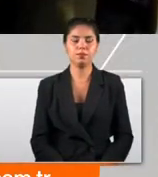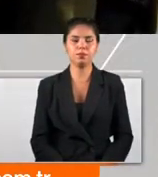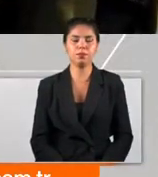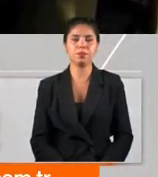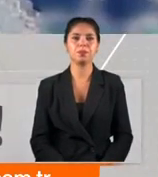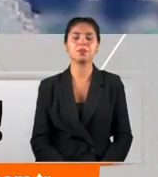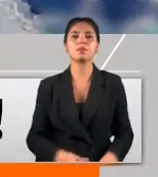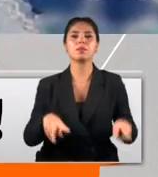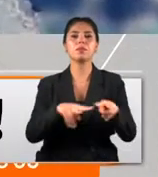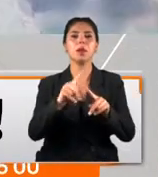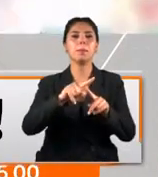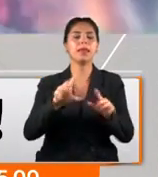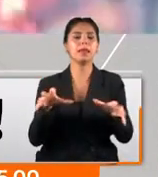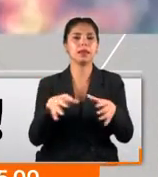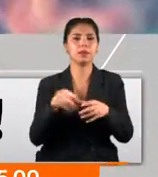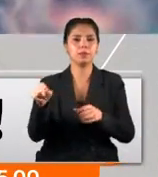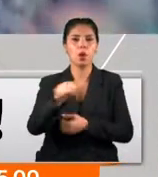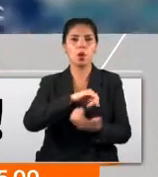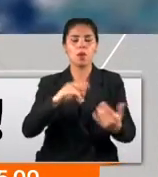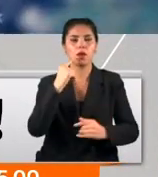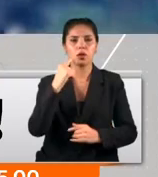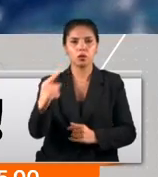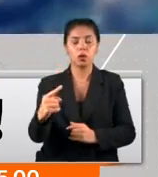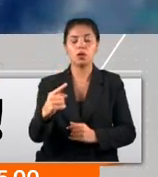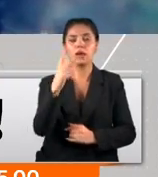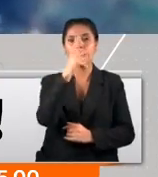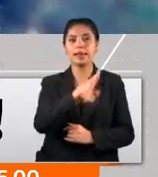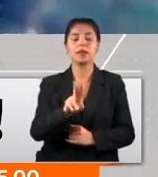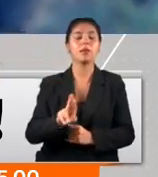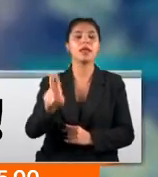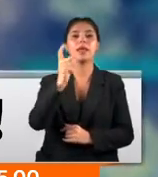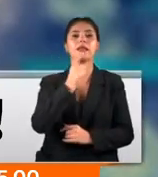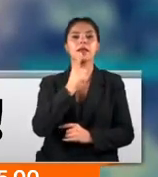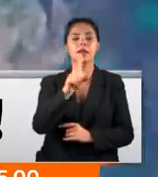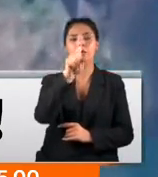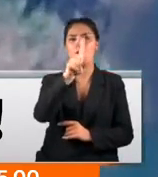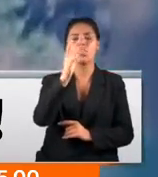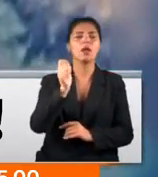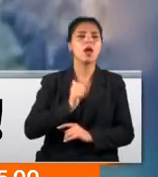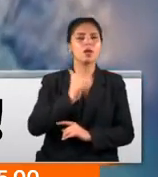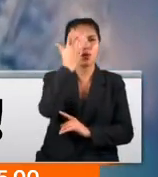Milli İstihbarat Teşkilatı da nokta operasyonla 2007'de 12 askerin şehit düştüğü